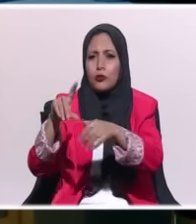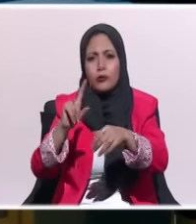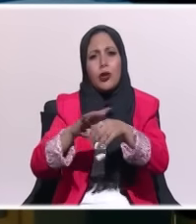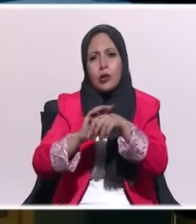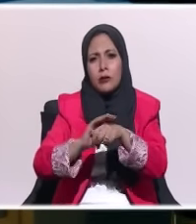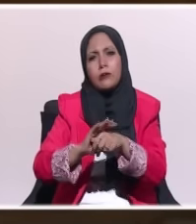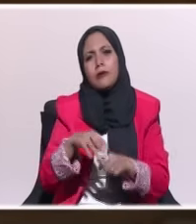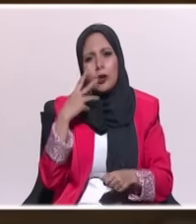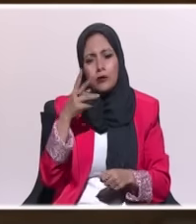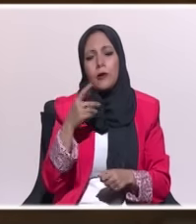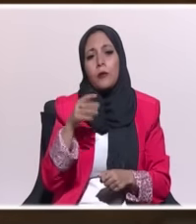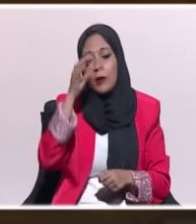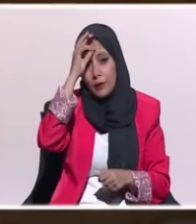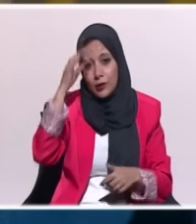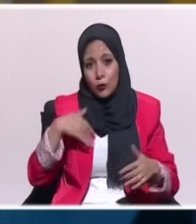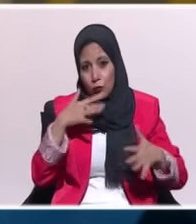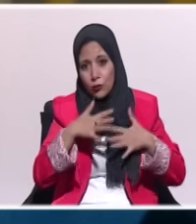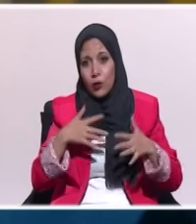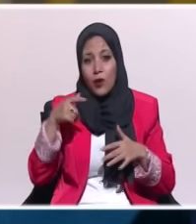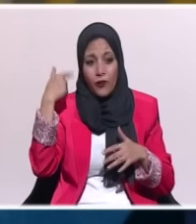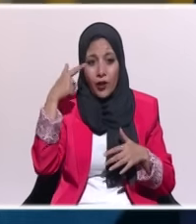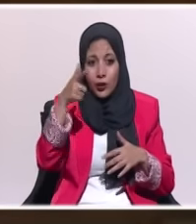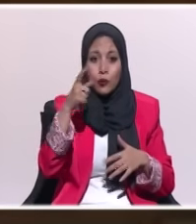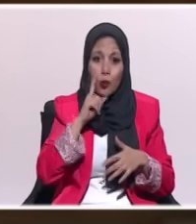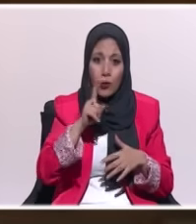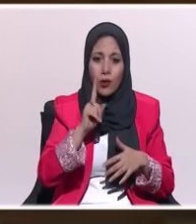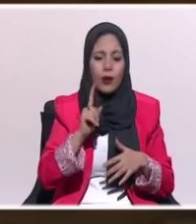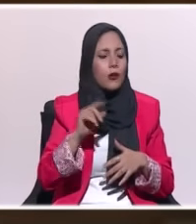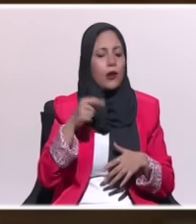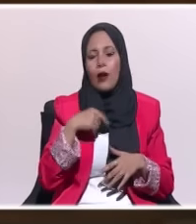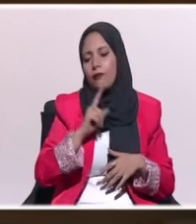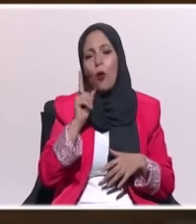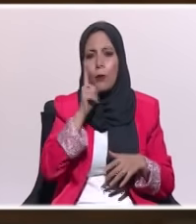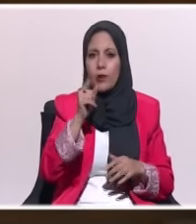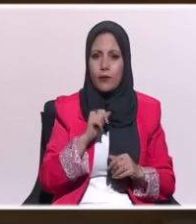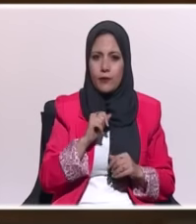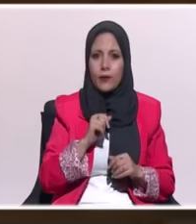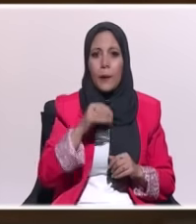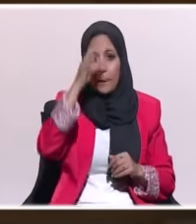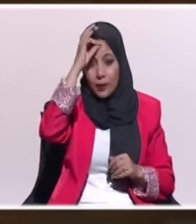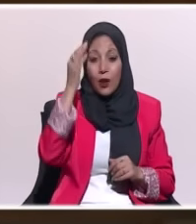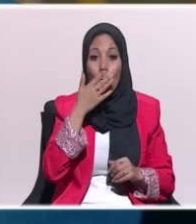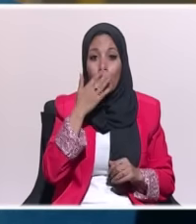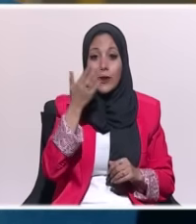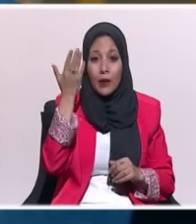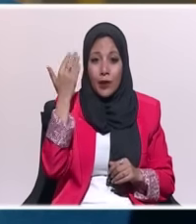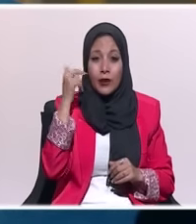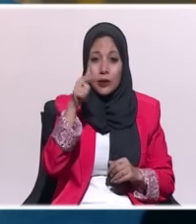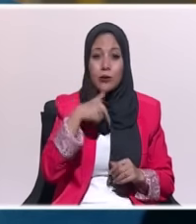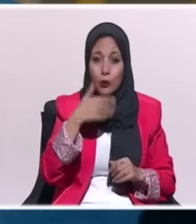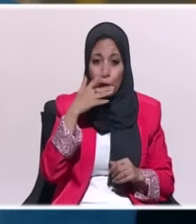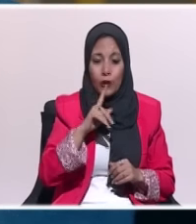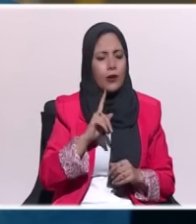ماما. عمرك حسيتي بلحظة انها مش امك؟ لا خالص. عمرها بدر منها او من والدك اي سلوك يقول دي مش بنتنا؟ لا لا